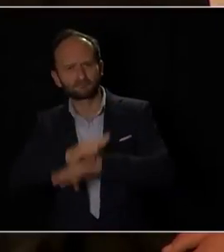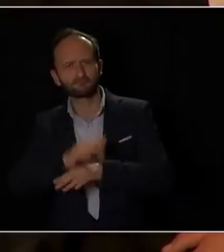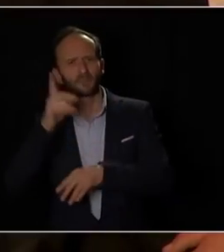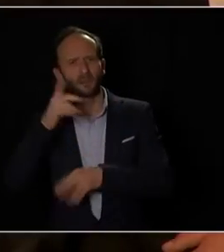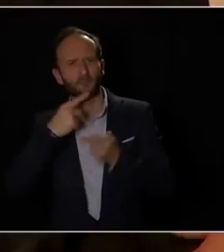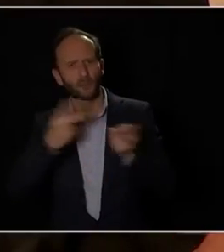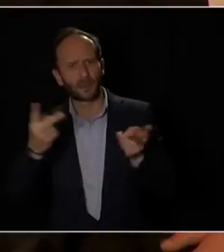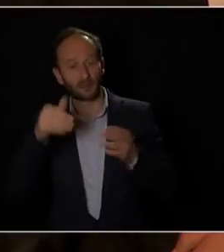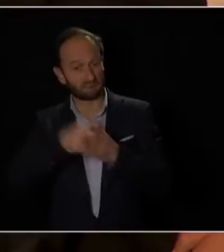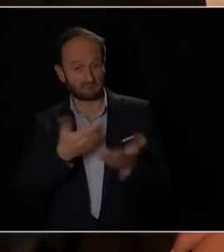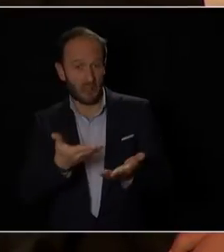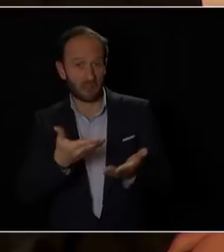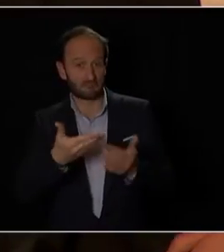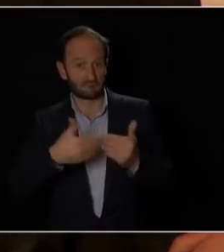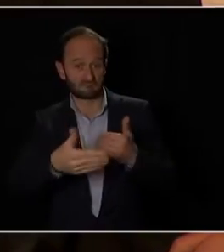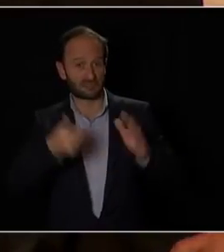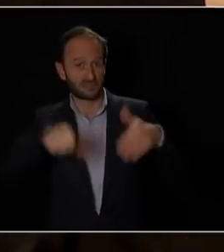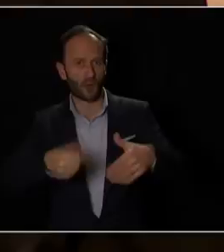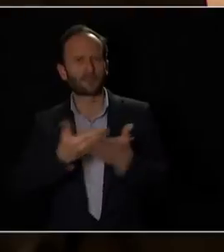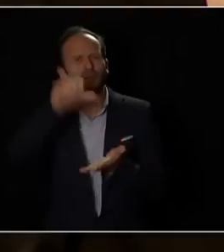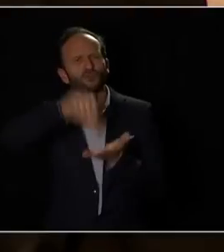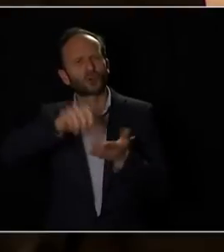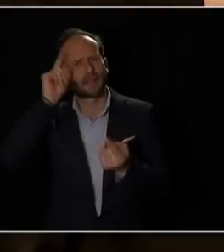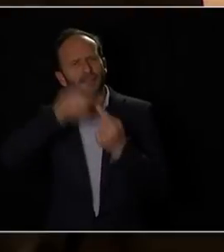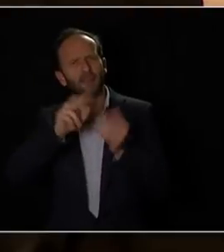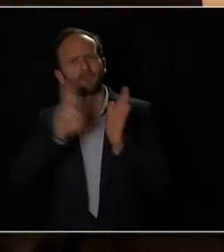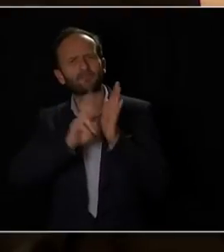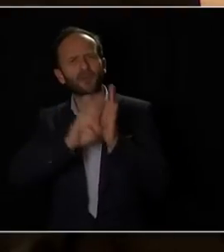année. Un centre qui sera dédié à la gendarmerie